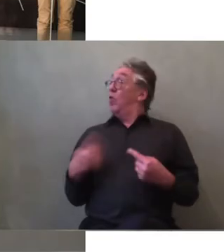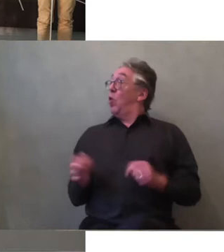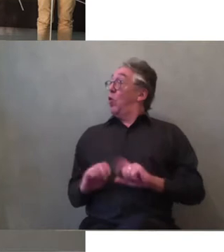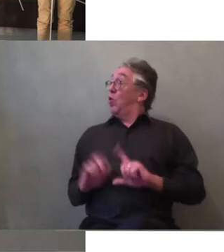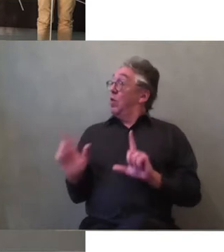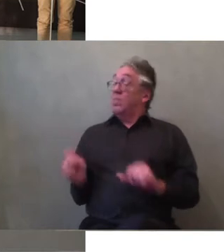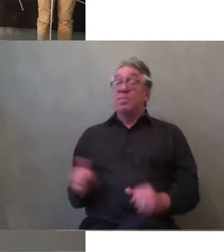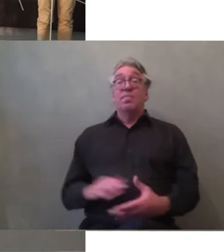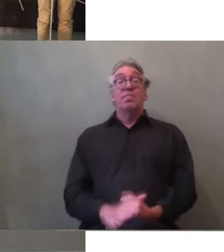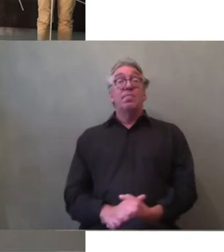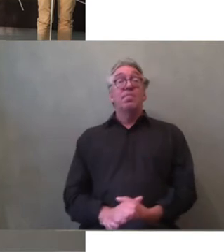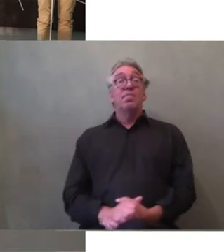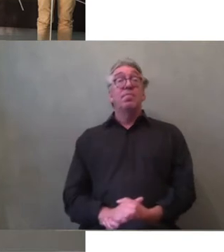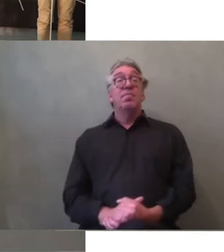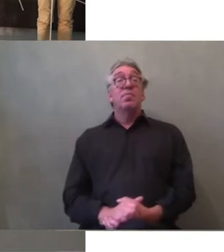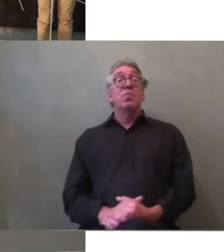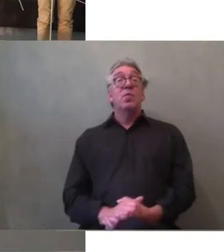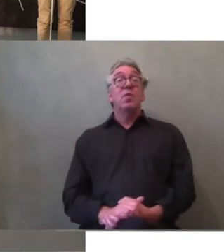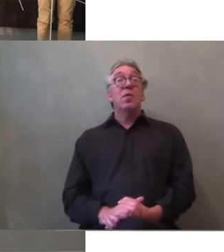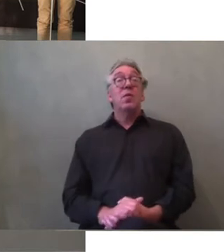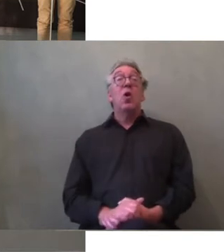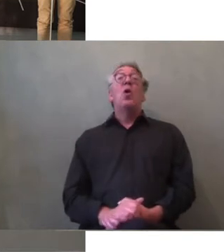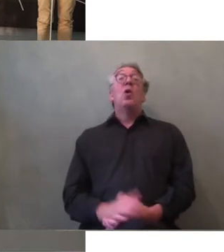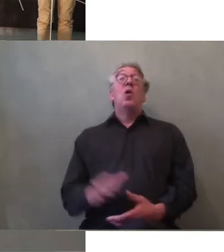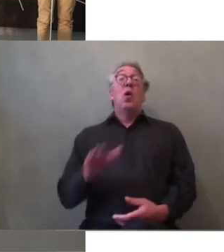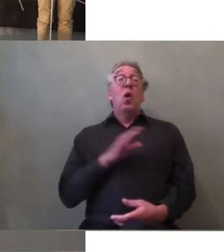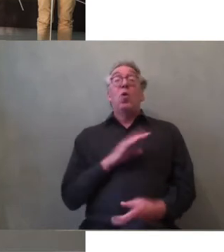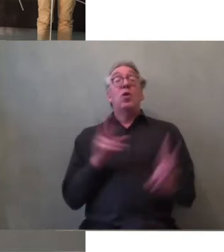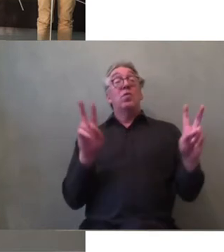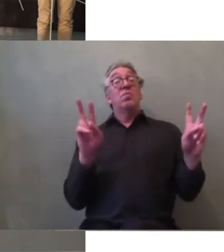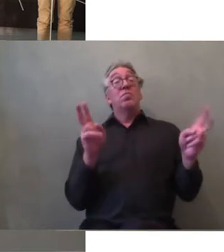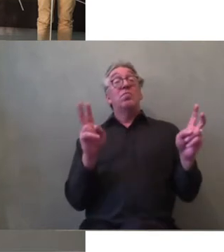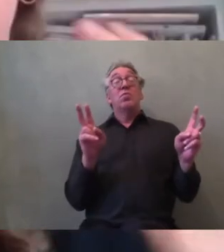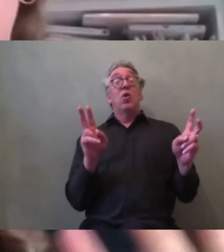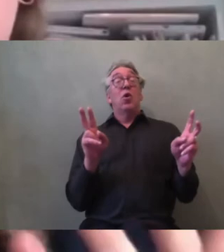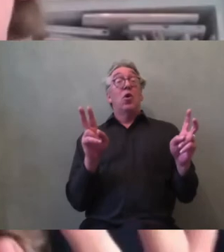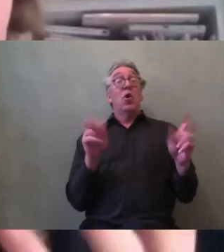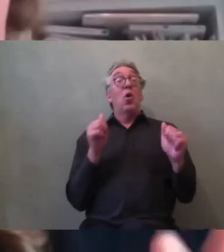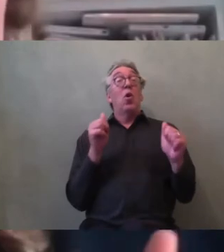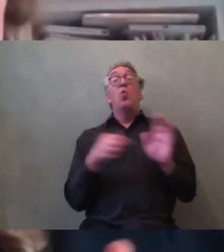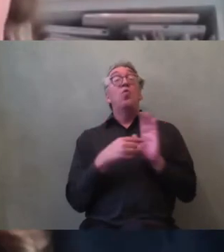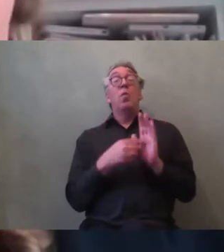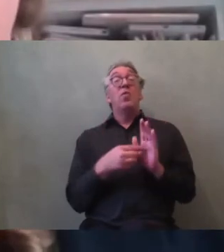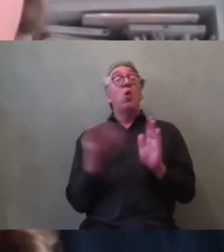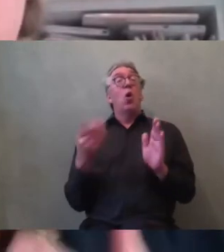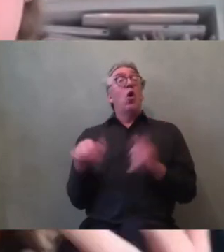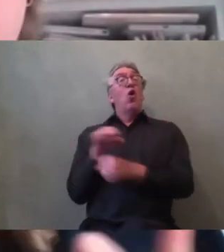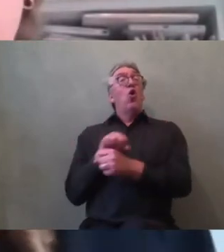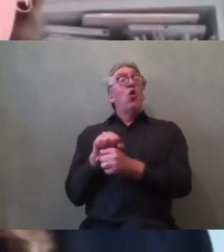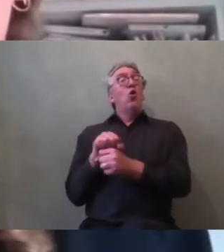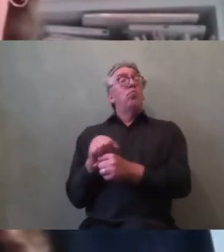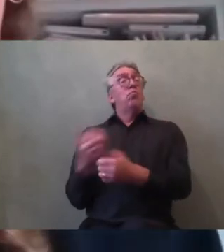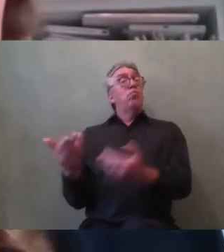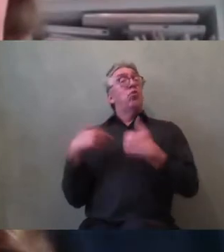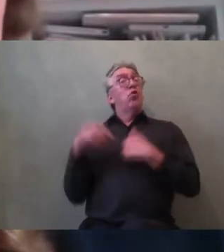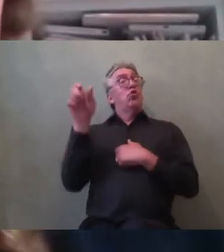Ook het special guest programma is een heel goed voorbeeld van hoe je de bezoeker centraal kunt zetten. Het Special